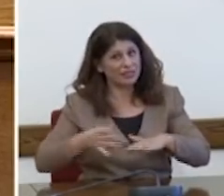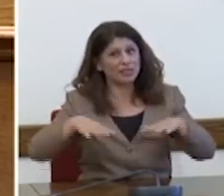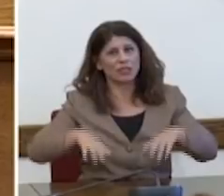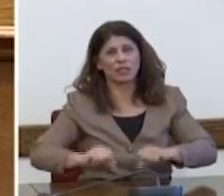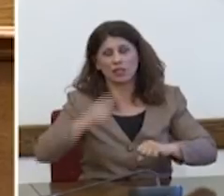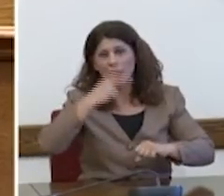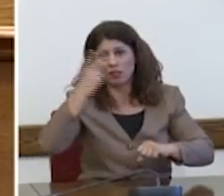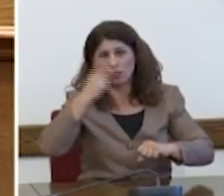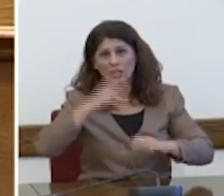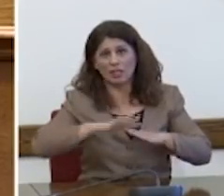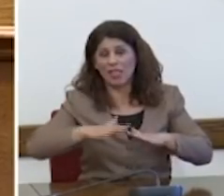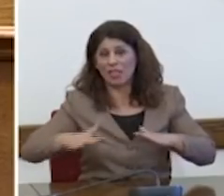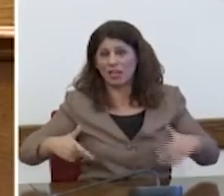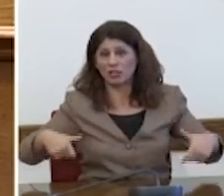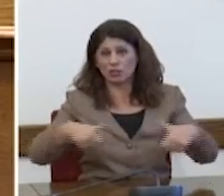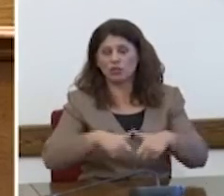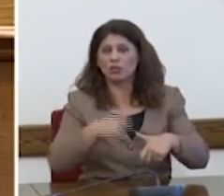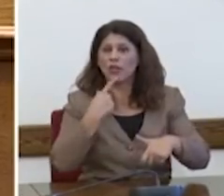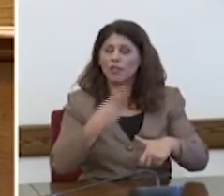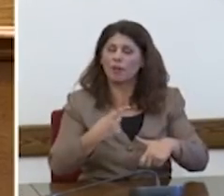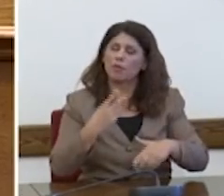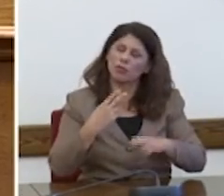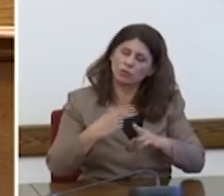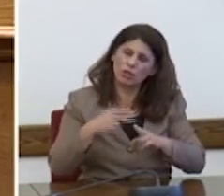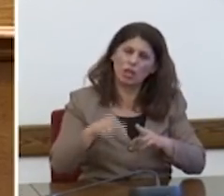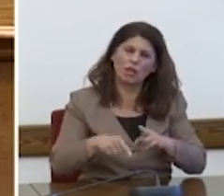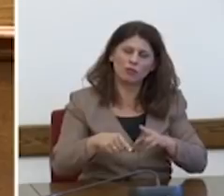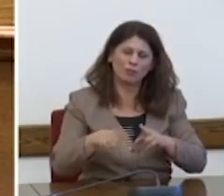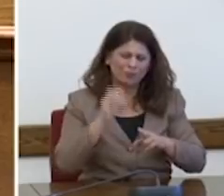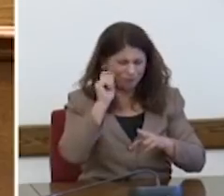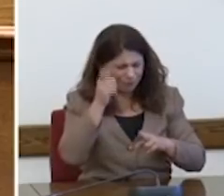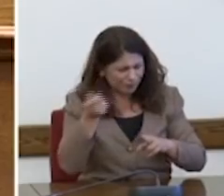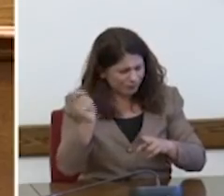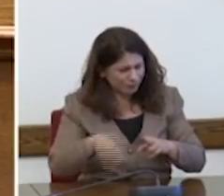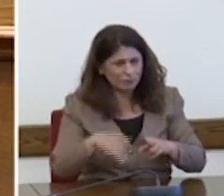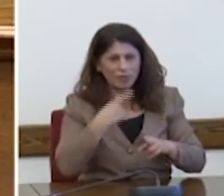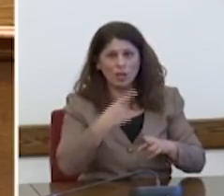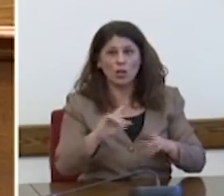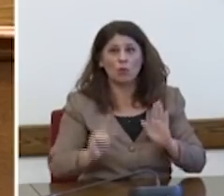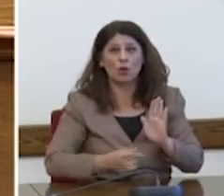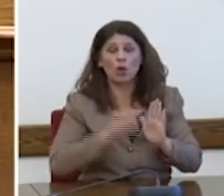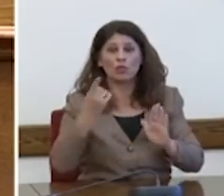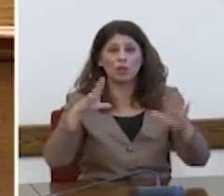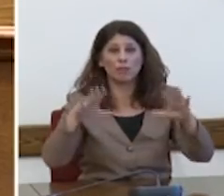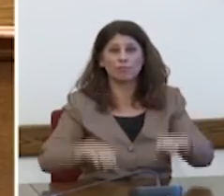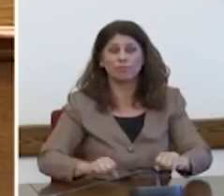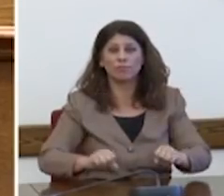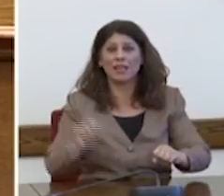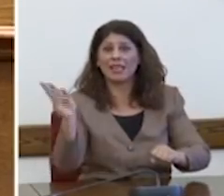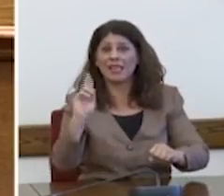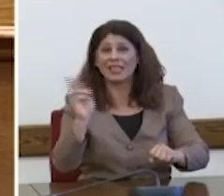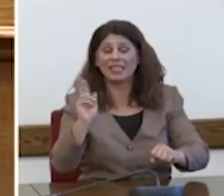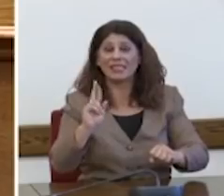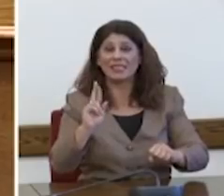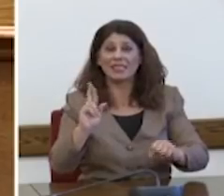τις θαλάσσιες ζώνες. Θα σταθώ κυρίως σε αυτό το απίθανο που λέτε, ότι για πρώτη φορά κατοχυρώνεται ρήτρα